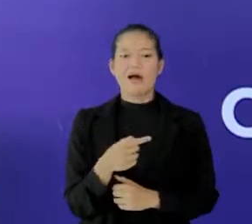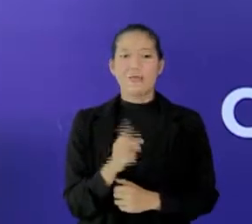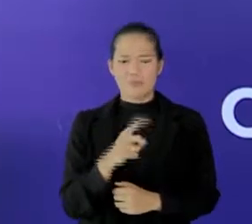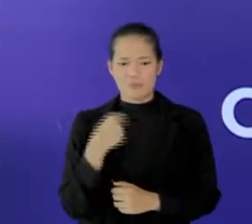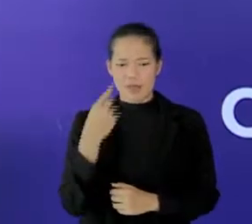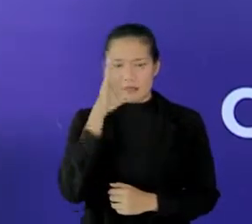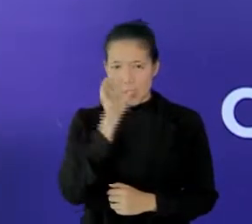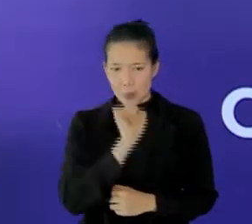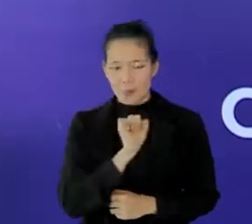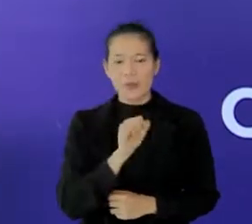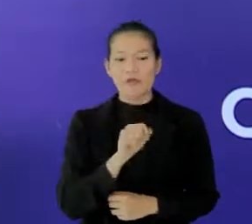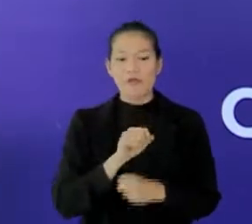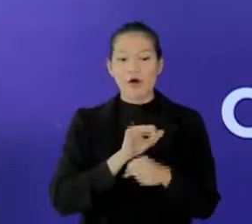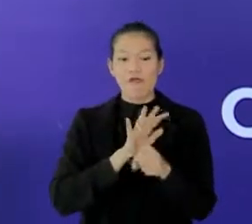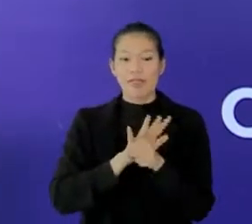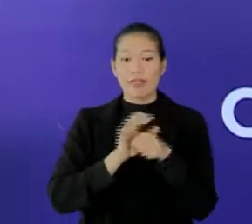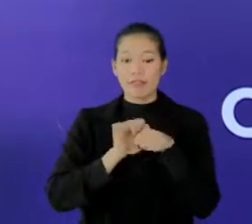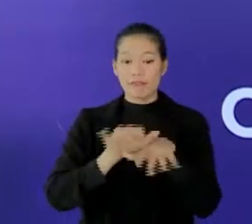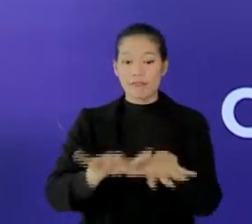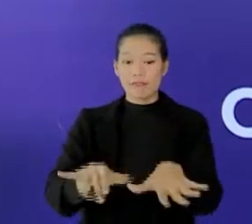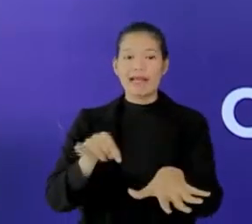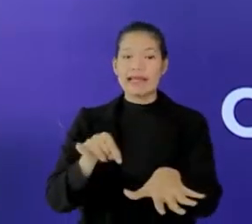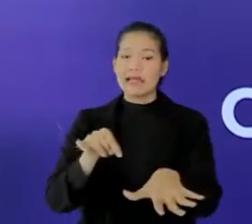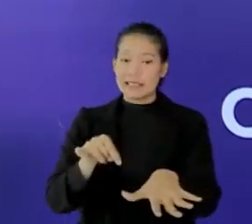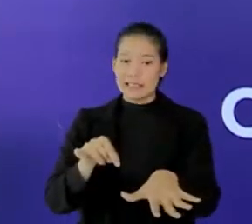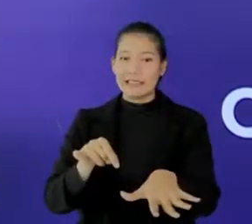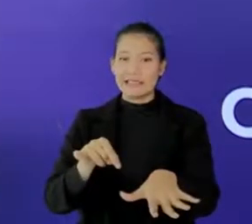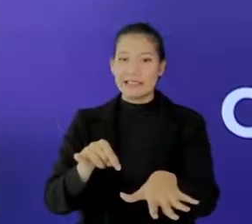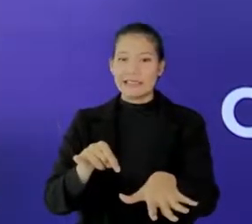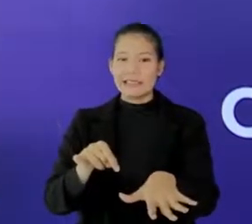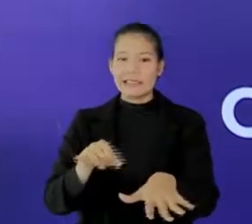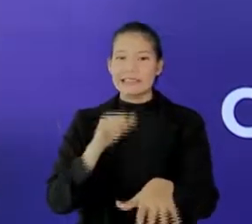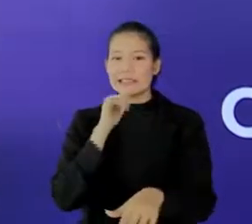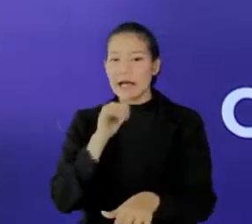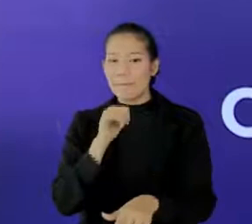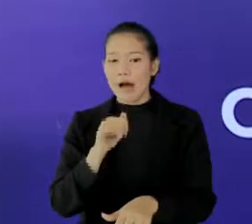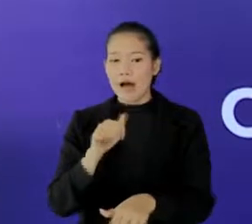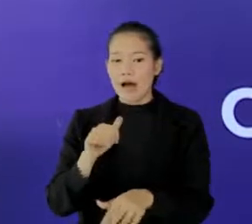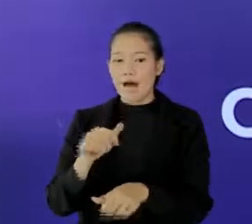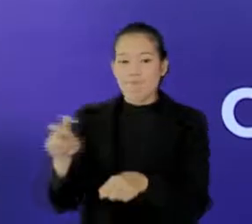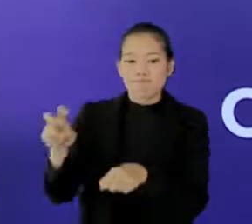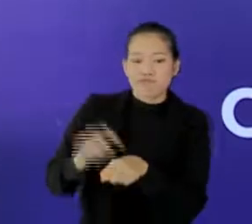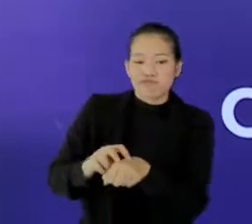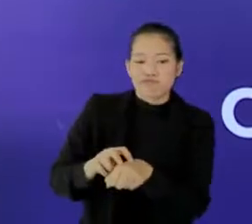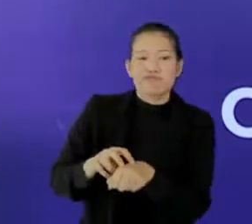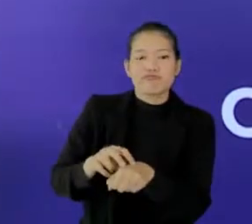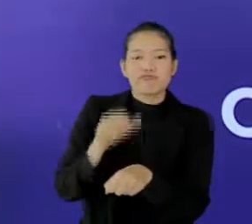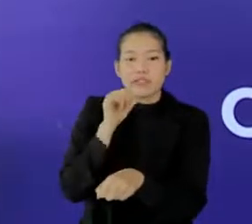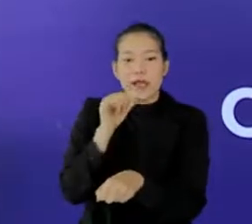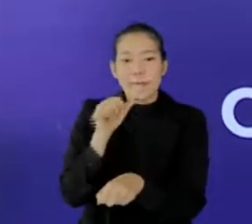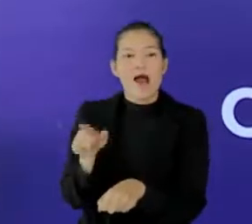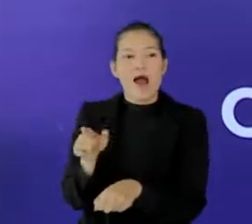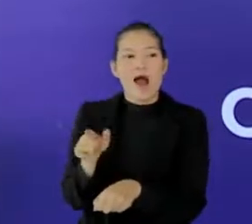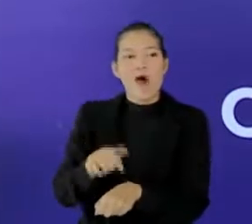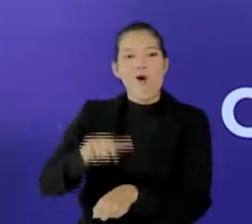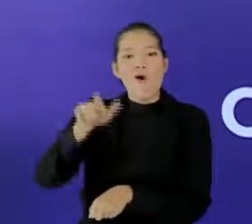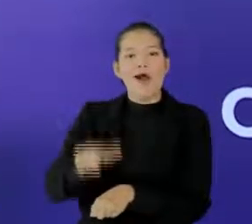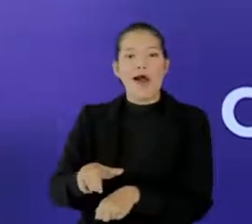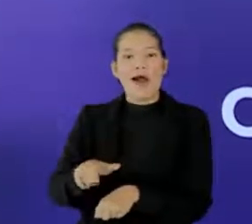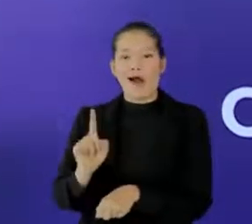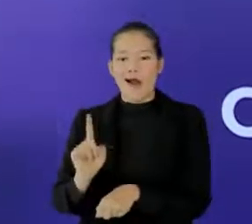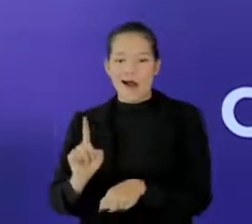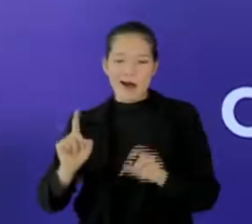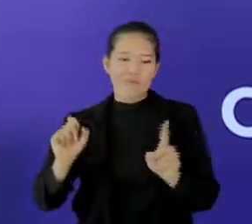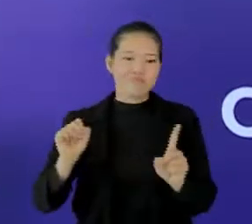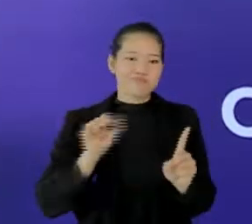bahwa pandemi ini yang membawa vektornya adalah manusia. Penularan virus ini